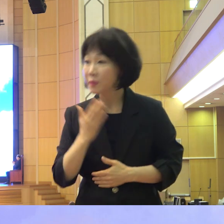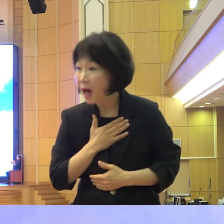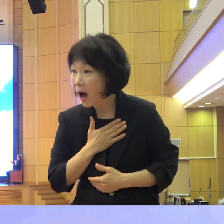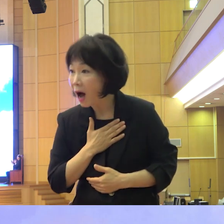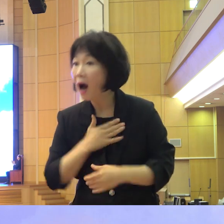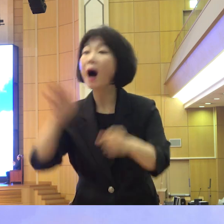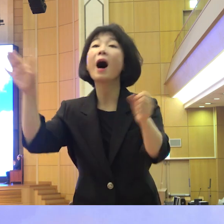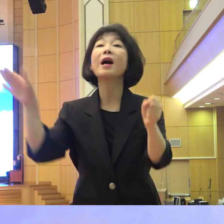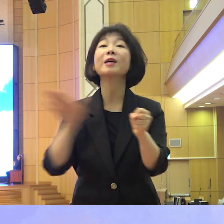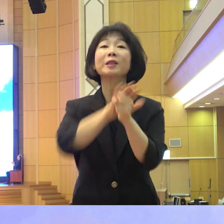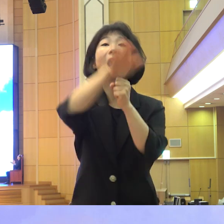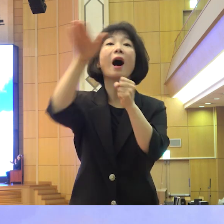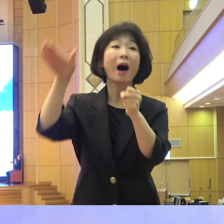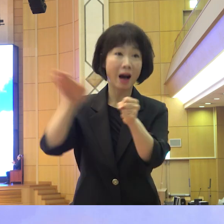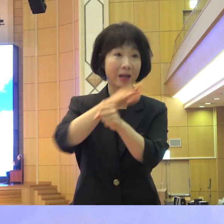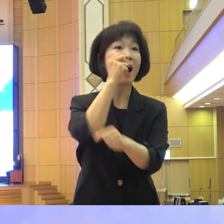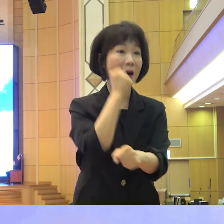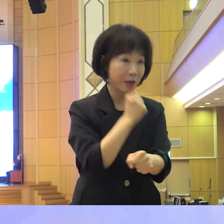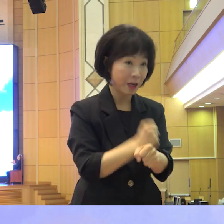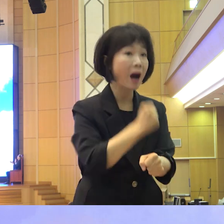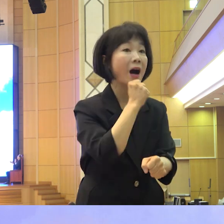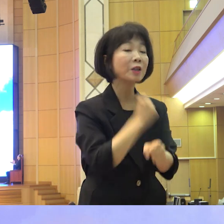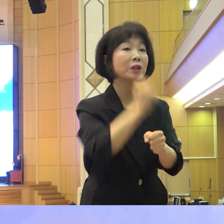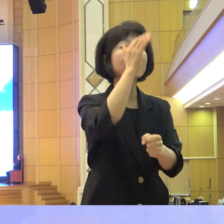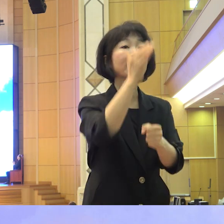사랑하신 날